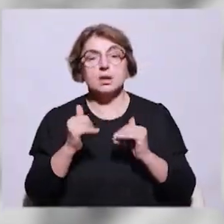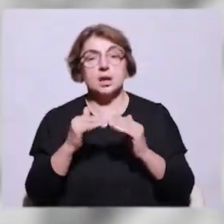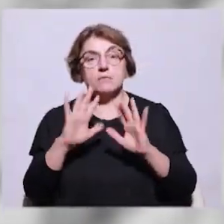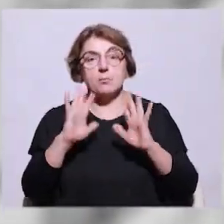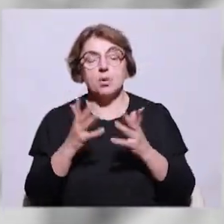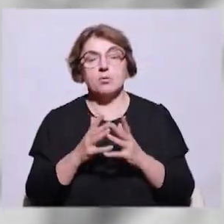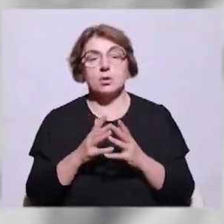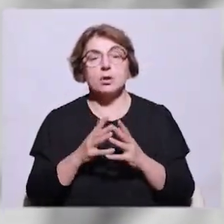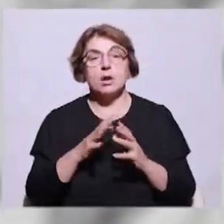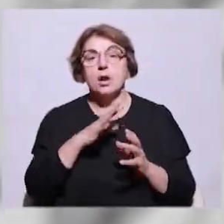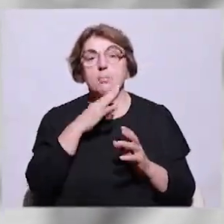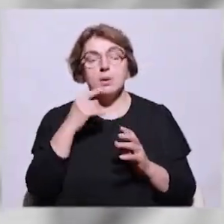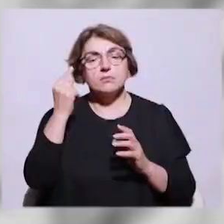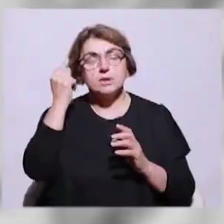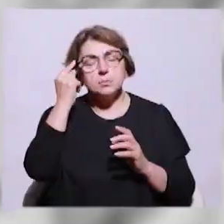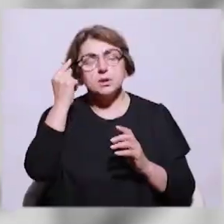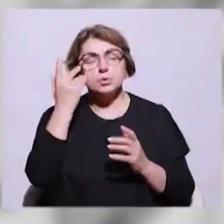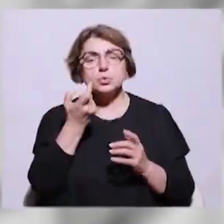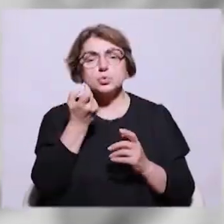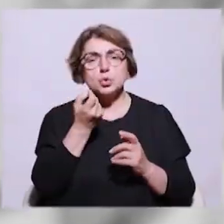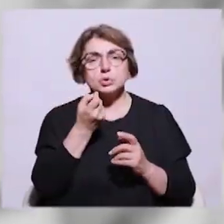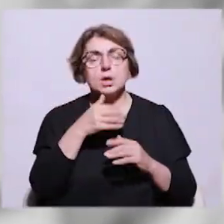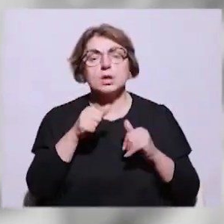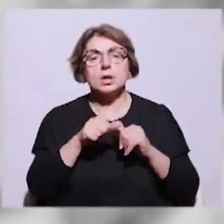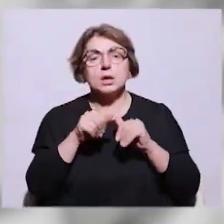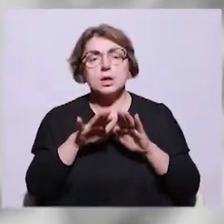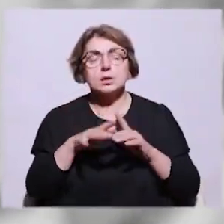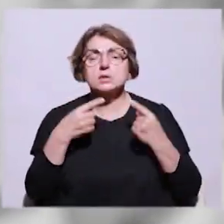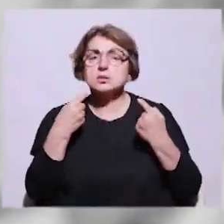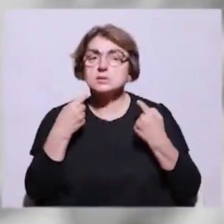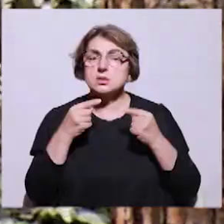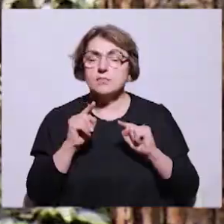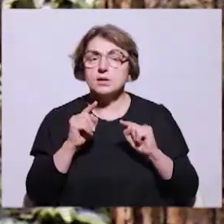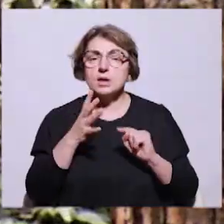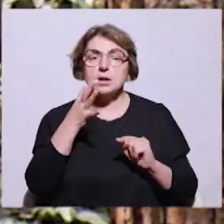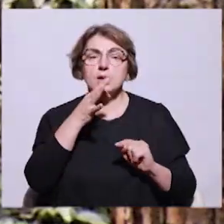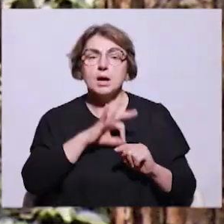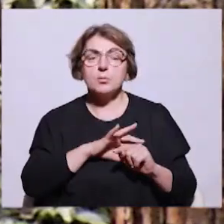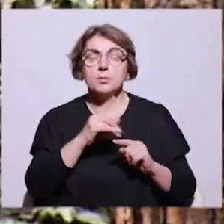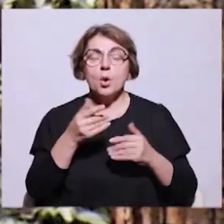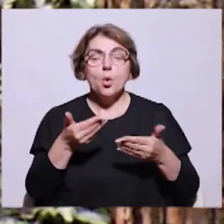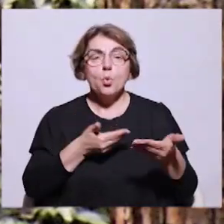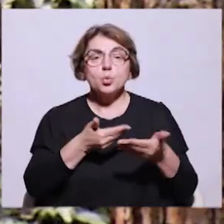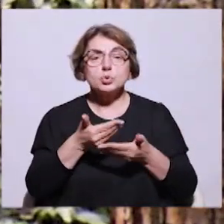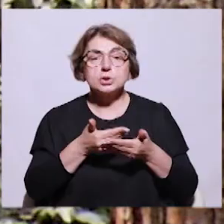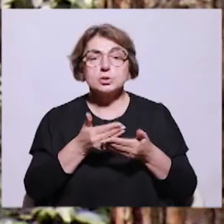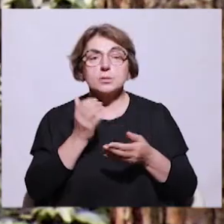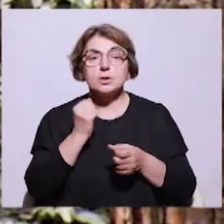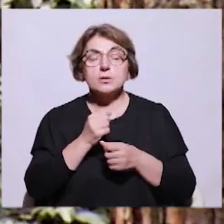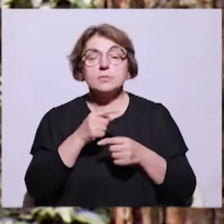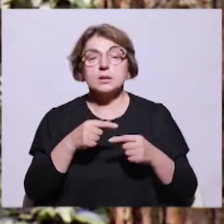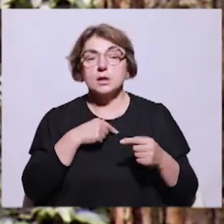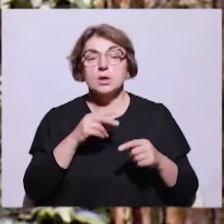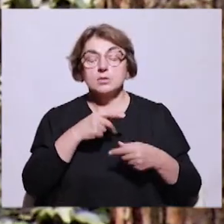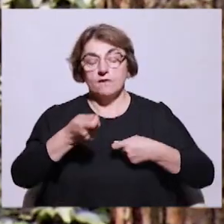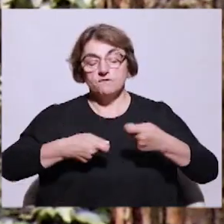და ბევრი იფიქრეს, თუ ცოტა გადაწყვიტეს სხვანაირად მოეხერხებინათ ურთიერთობა და გახდნენ